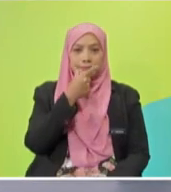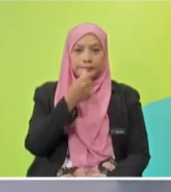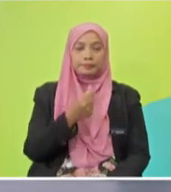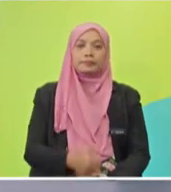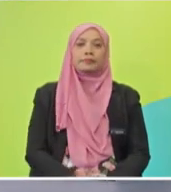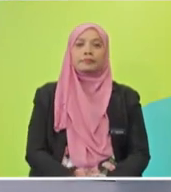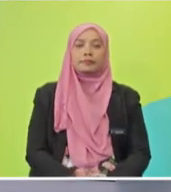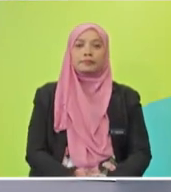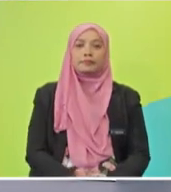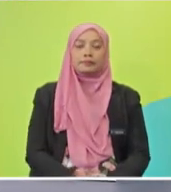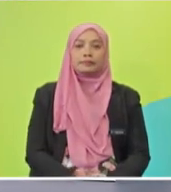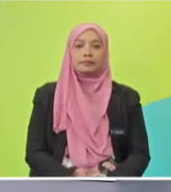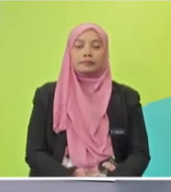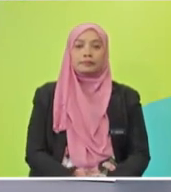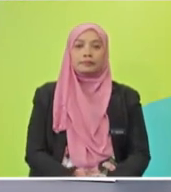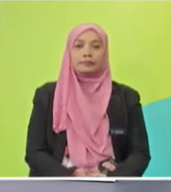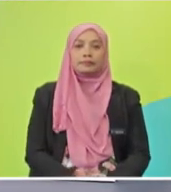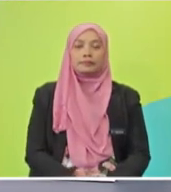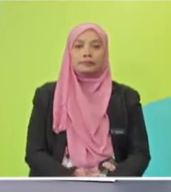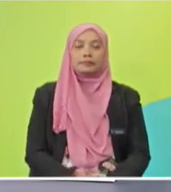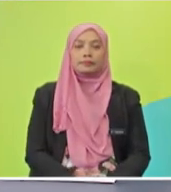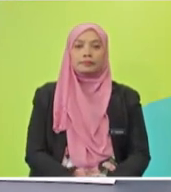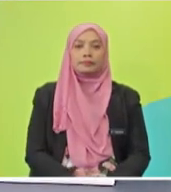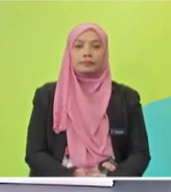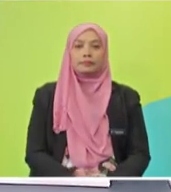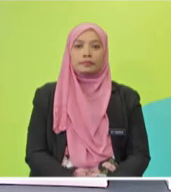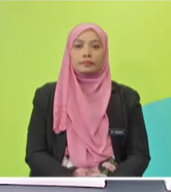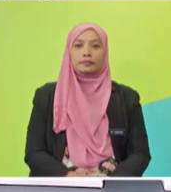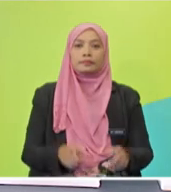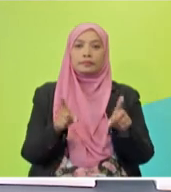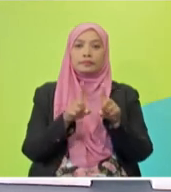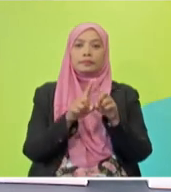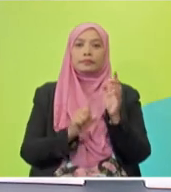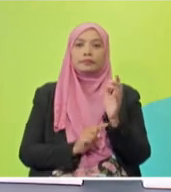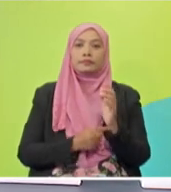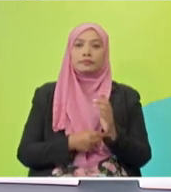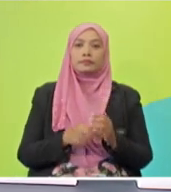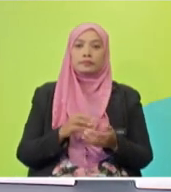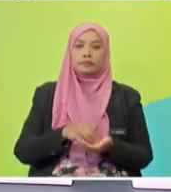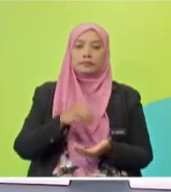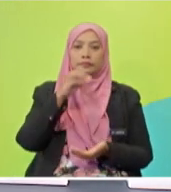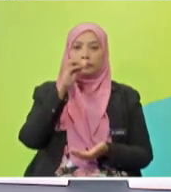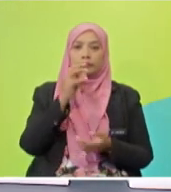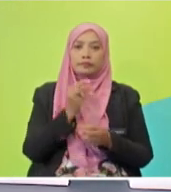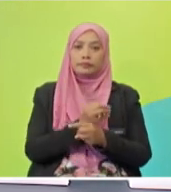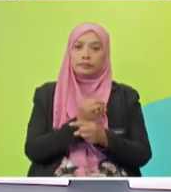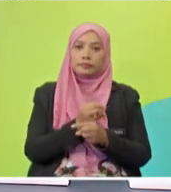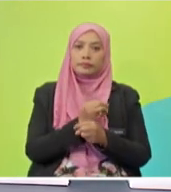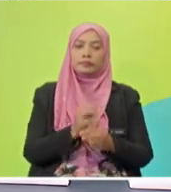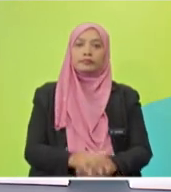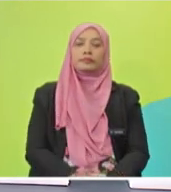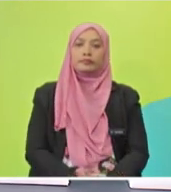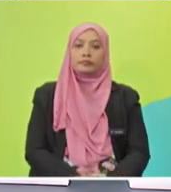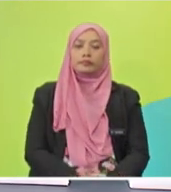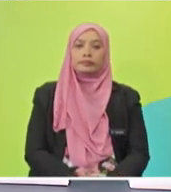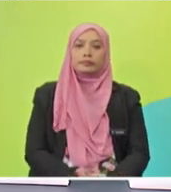Steven, dan juga Cikgu Azlima bagi mata pelajaran Matematik Tingkatan 1. Untuk bahagian ini pula, Cikgu, kita akan fokuskan